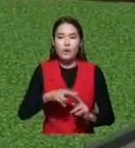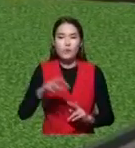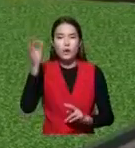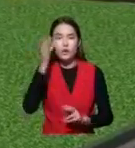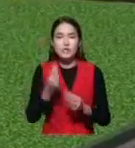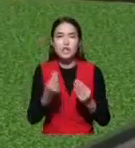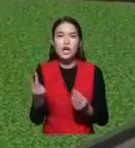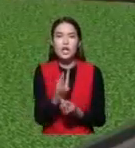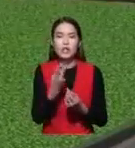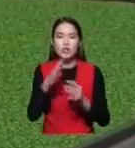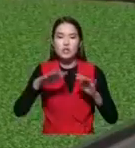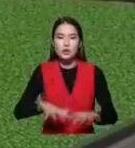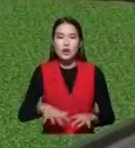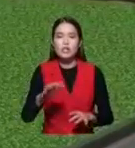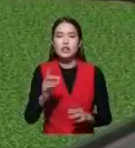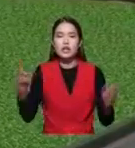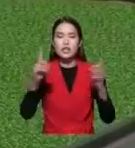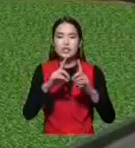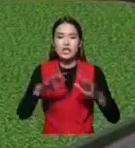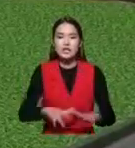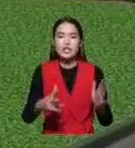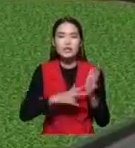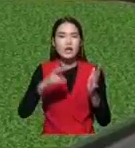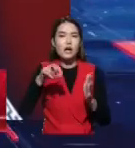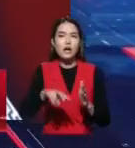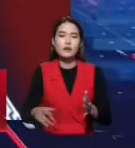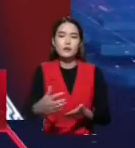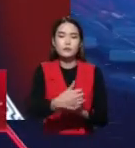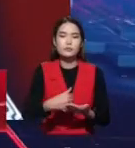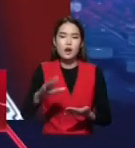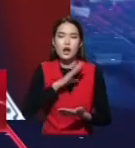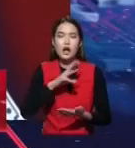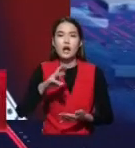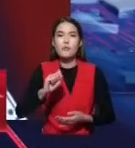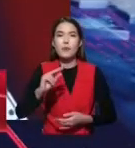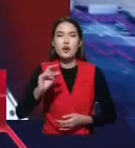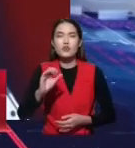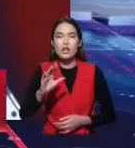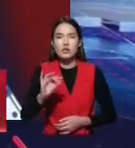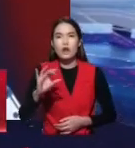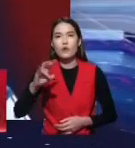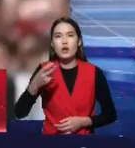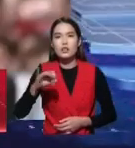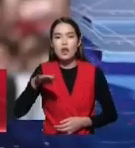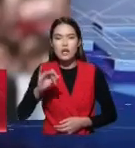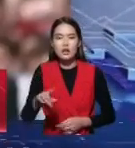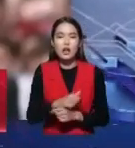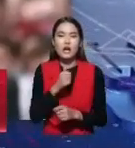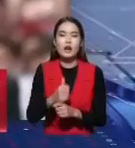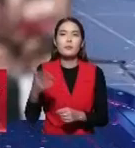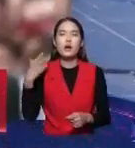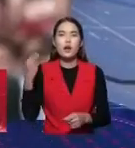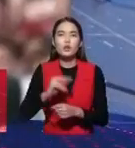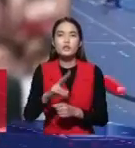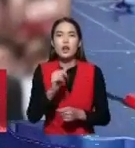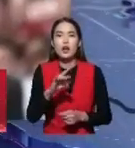тобында 2-ші орында 5 кездесуден сүде 8 ұпай жинады. Манчестер Юнайтед Реалдың бас жаттықтырушысы Карло